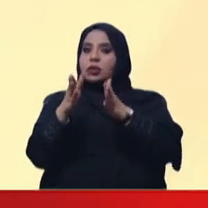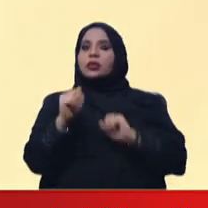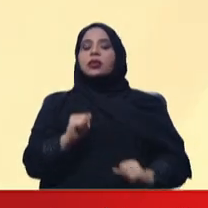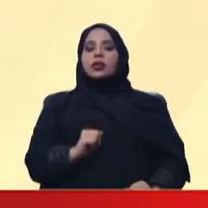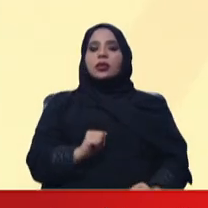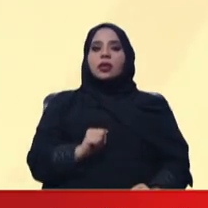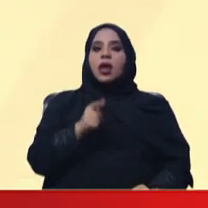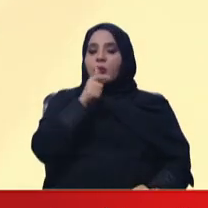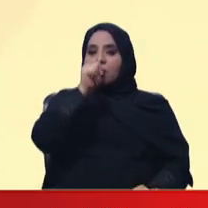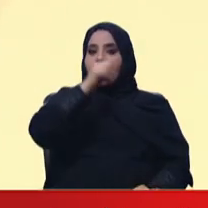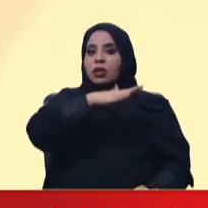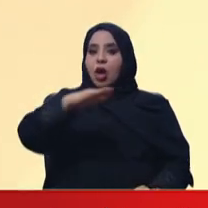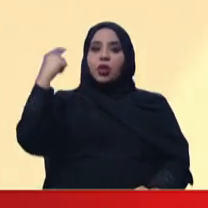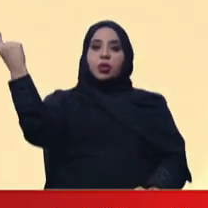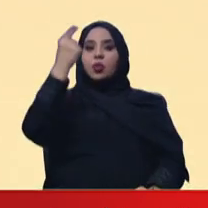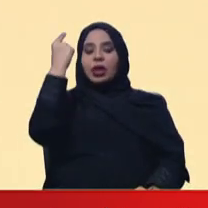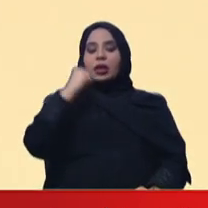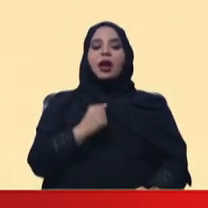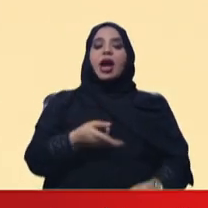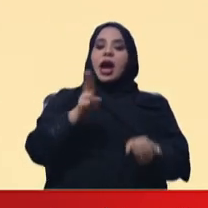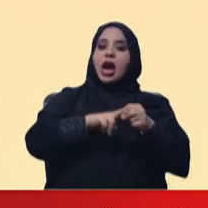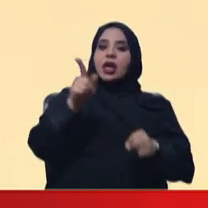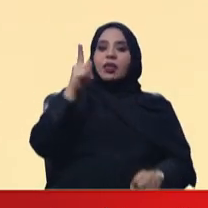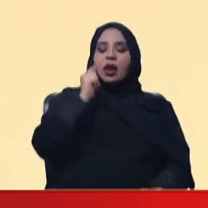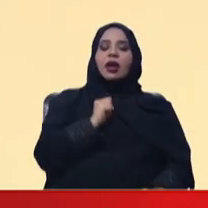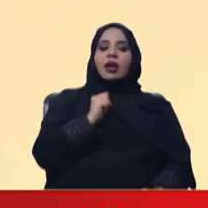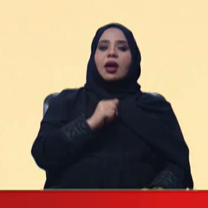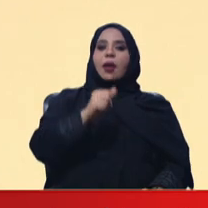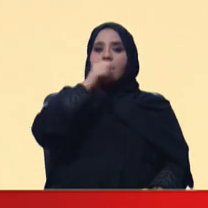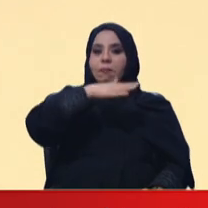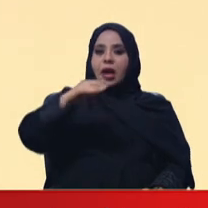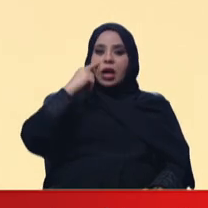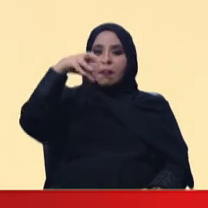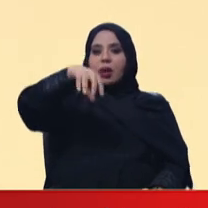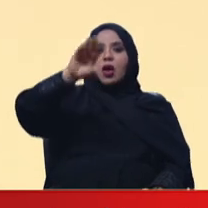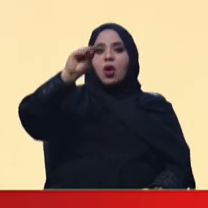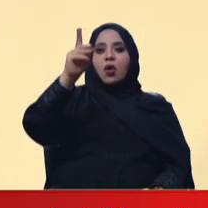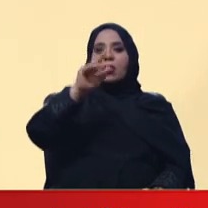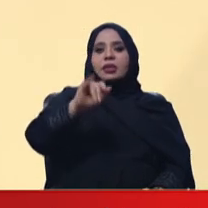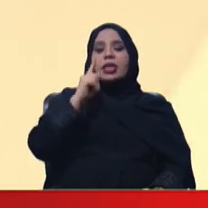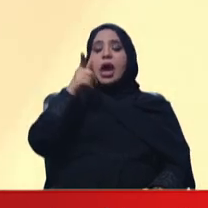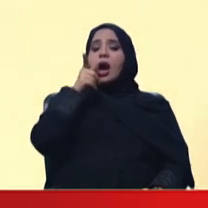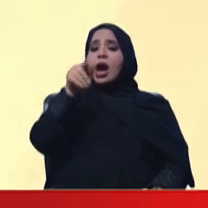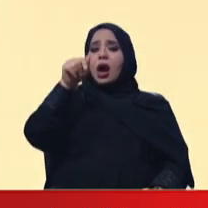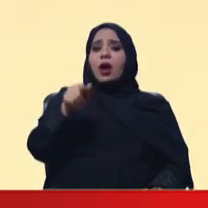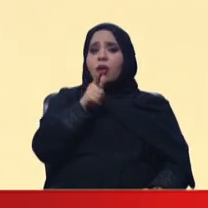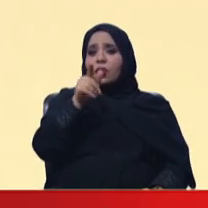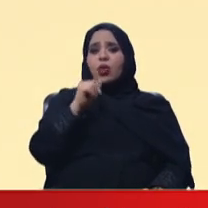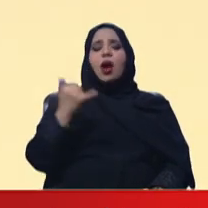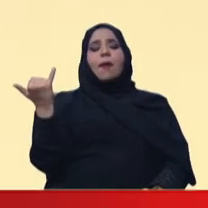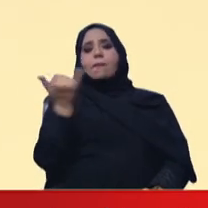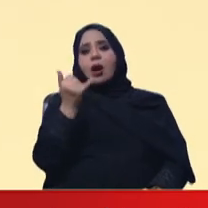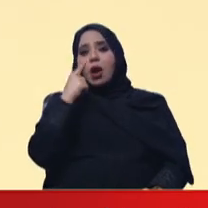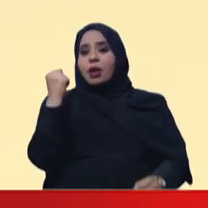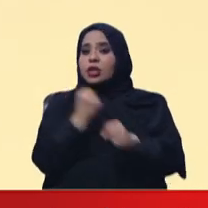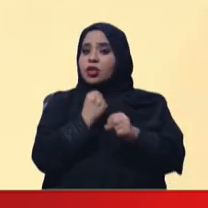الممرات المائية الدولية وفي بحر عمان ومضيق هرمز. نوه سموه إلى دور